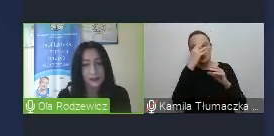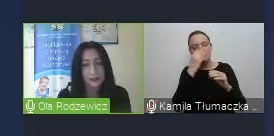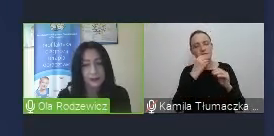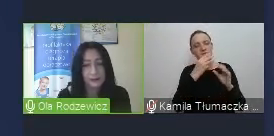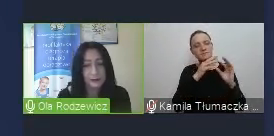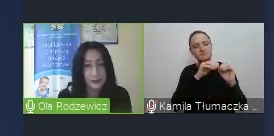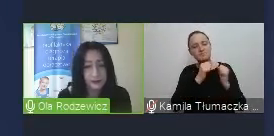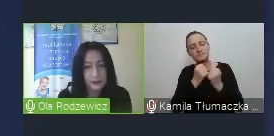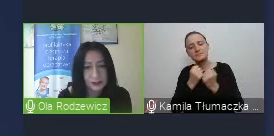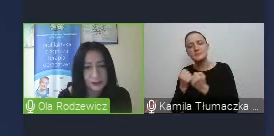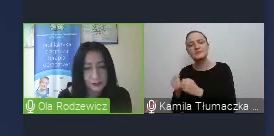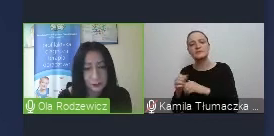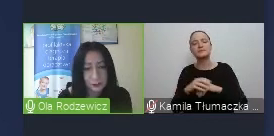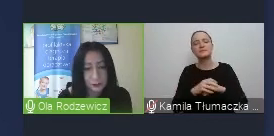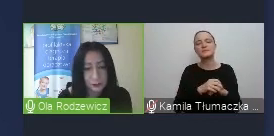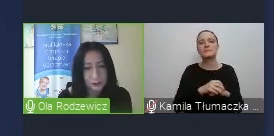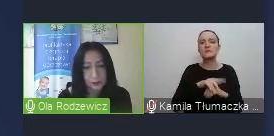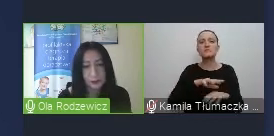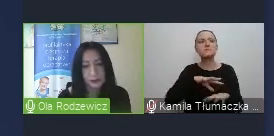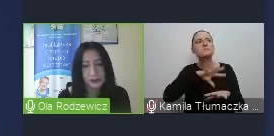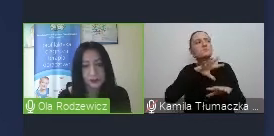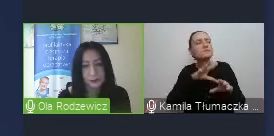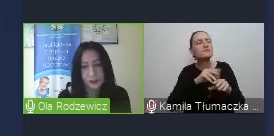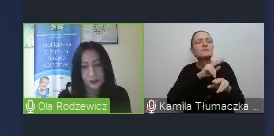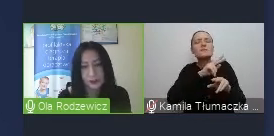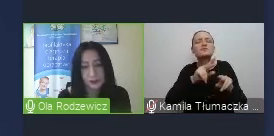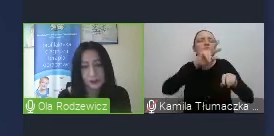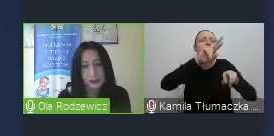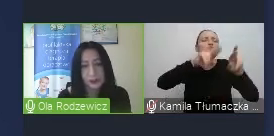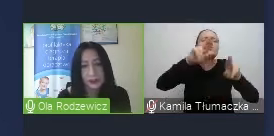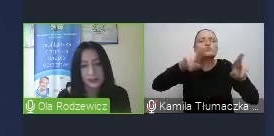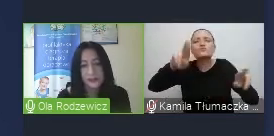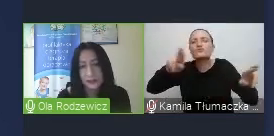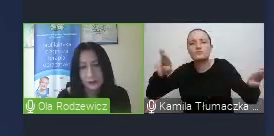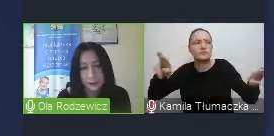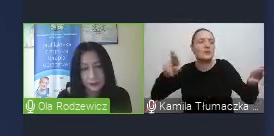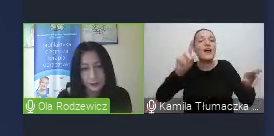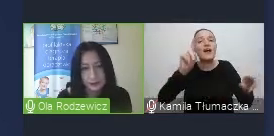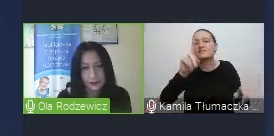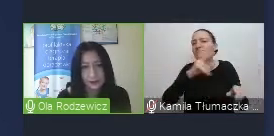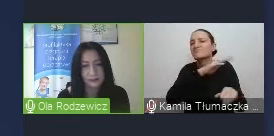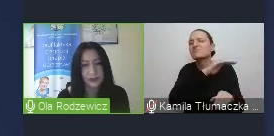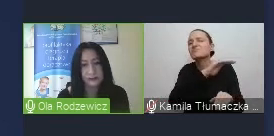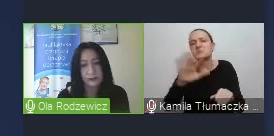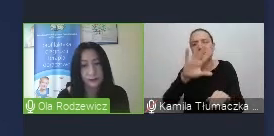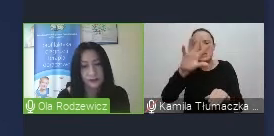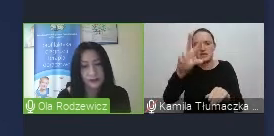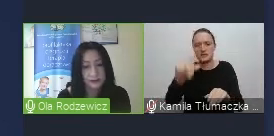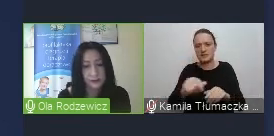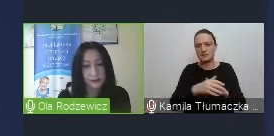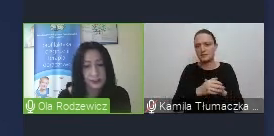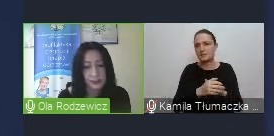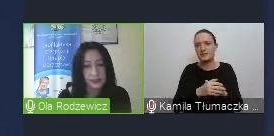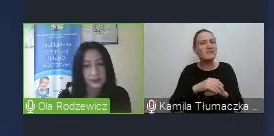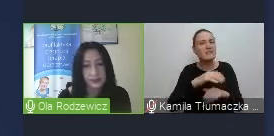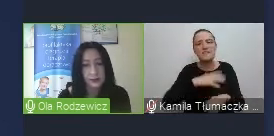wszyscy w swojej różnorodności jesteśmy piękni i Nie warto tego ukrywać i nie warto ukrywać